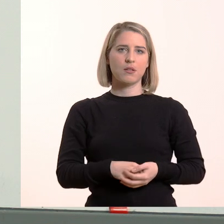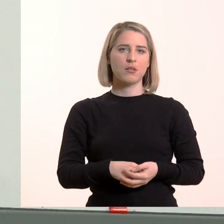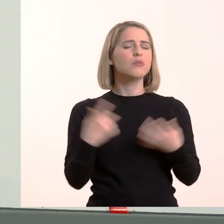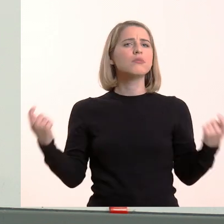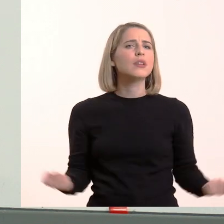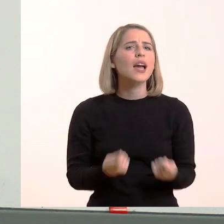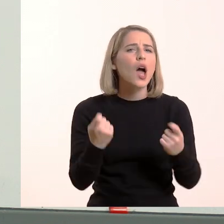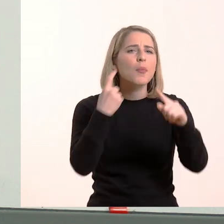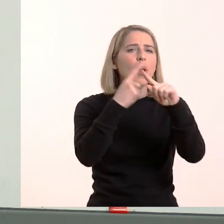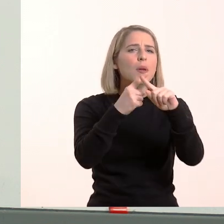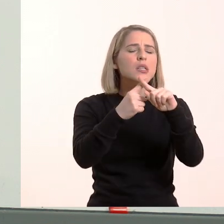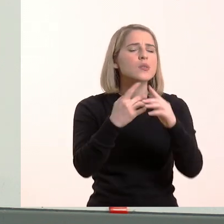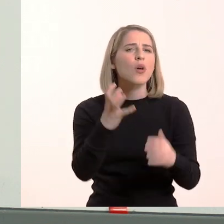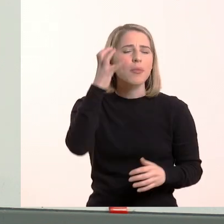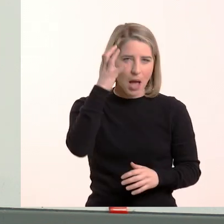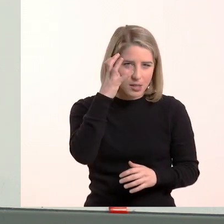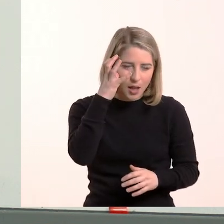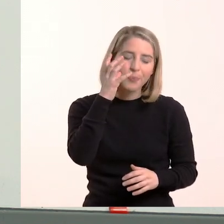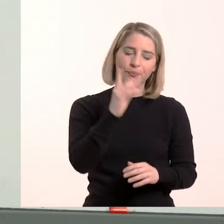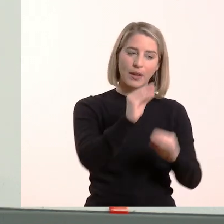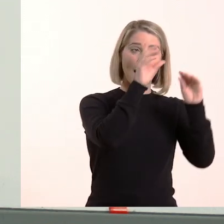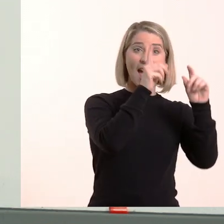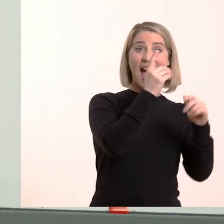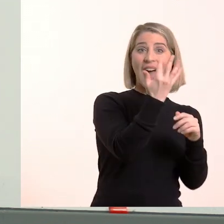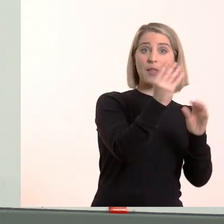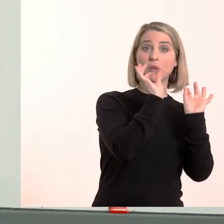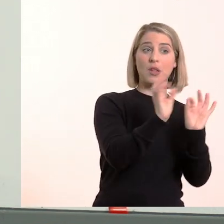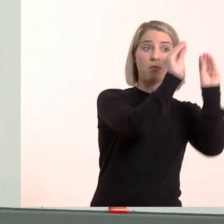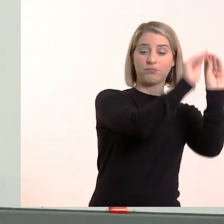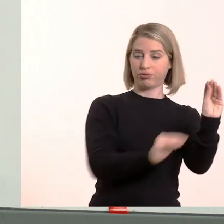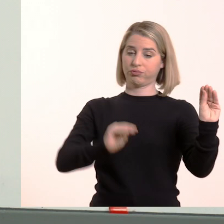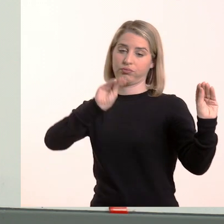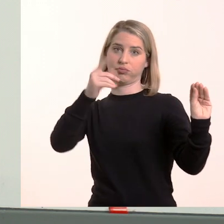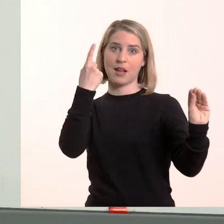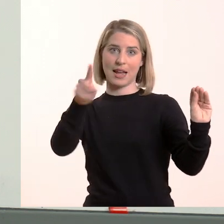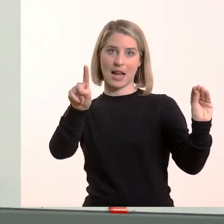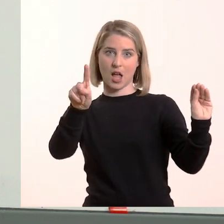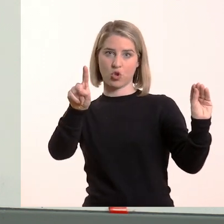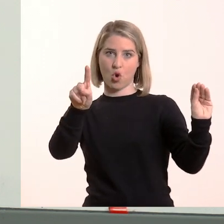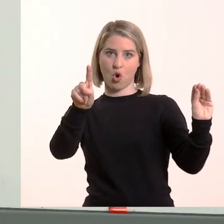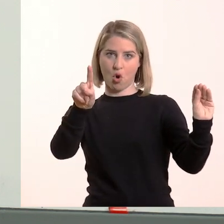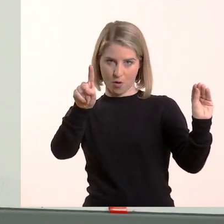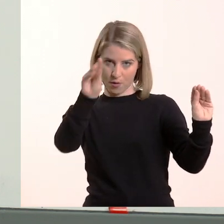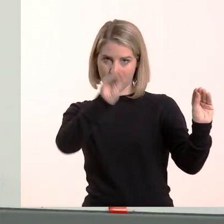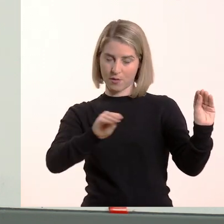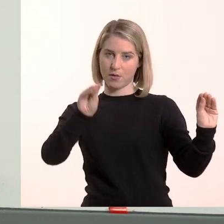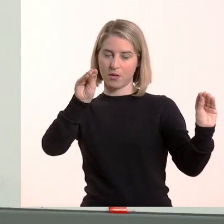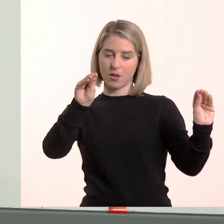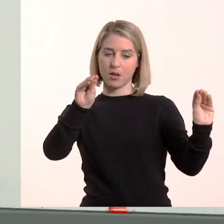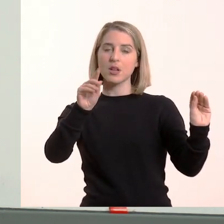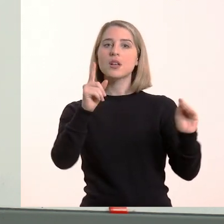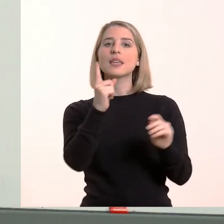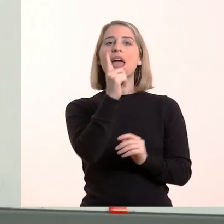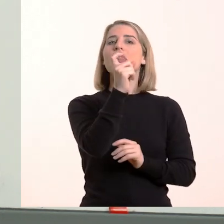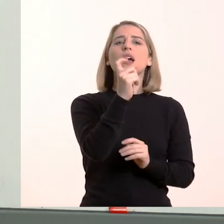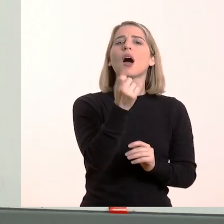όταν πολλαπλασιάζουμε το 10. Γράφουμε τον αριθμό. 100. Μία φορά το 100, 100. Και προσθέτουμε και ένα